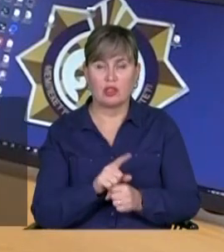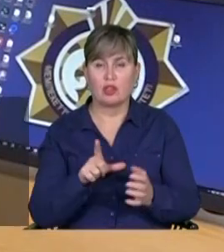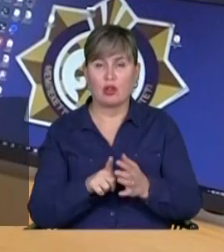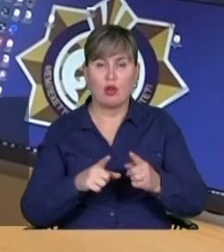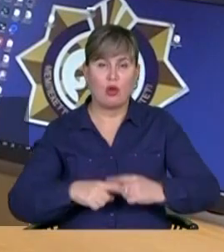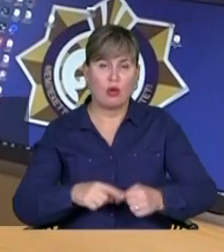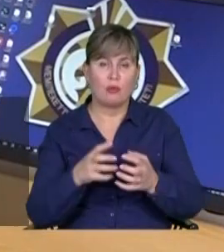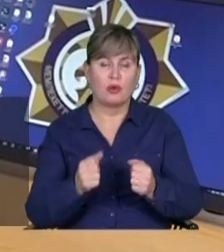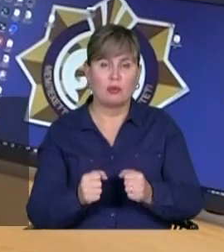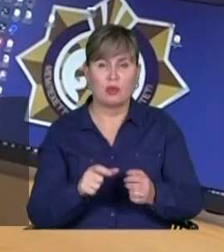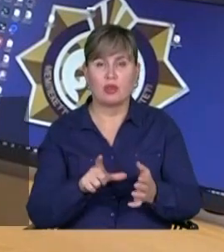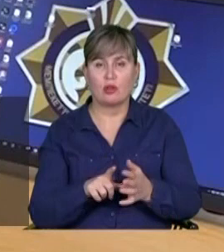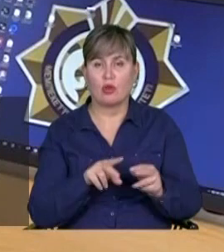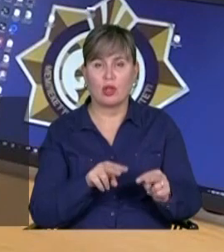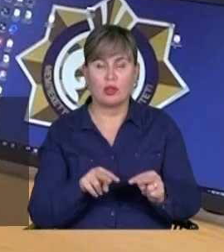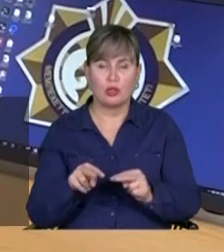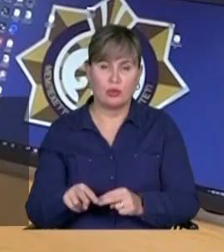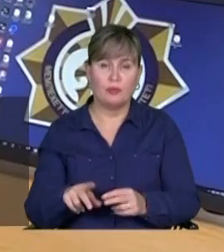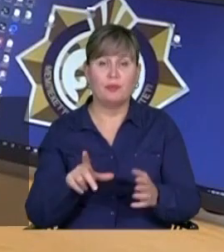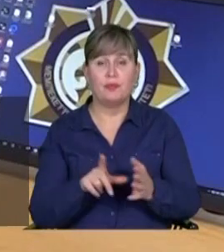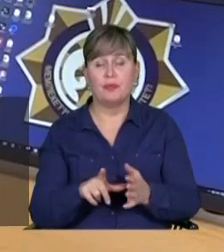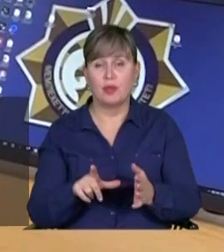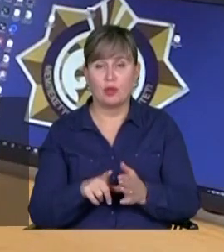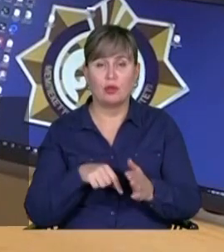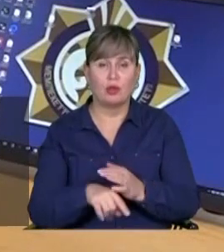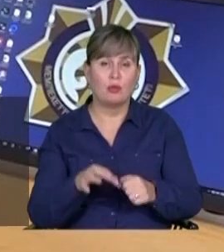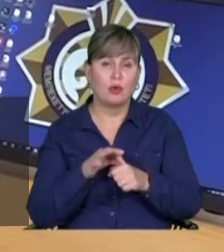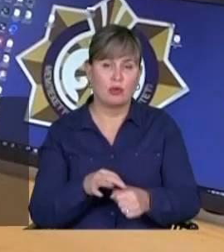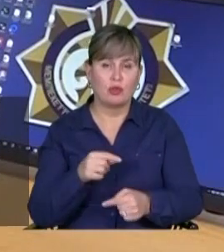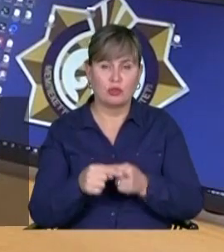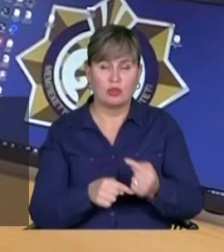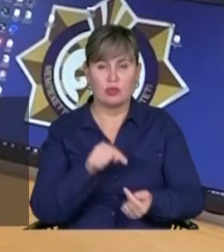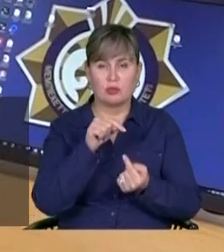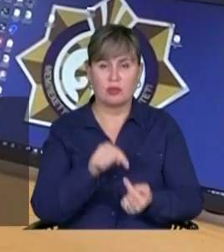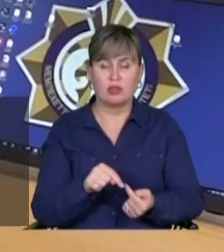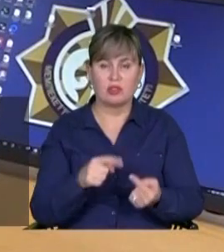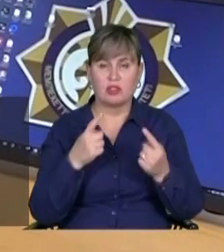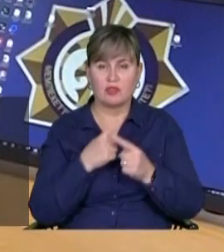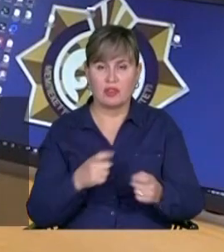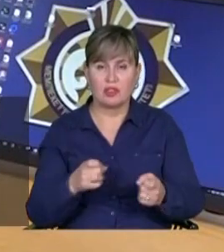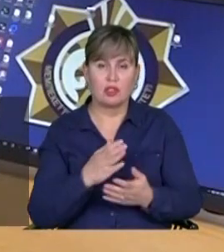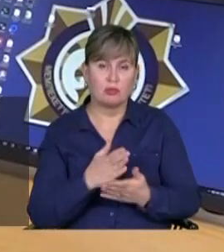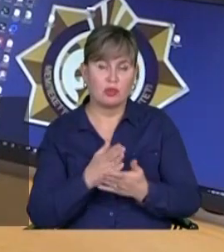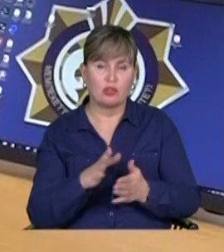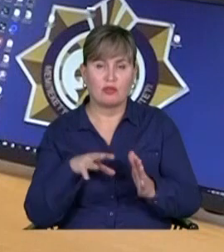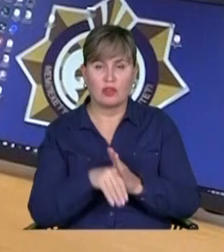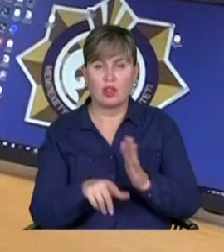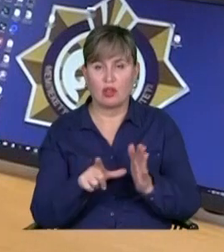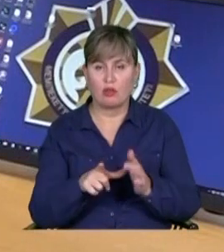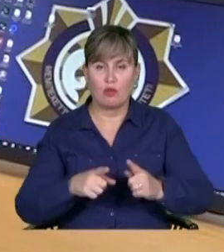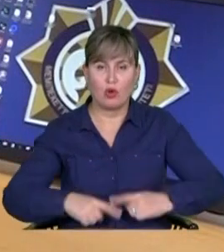принимаются меры налогового контроля. Налоговый контроль проводится путем сопоставления сведений, имеющихся в налоговых